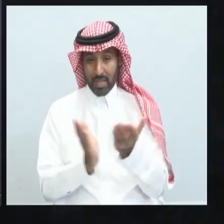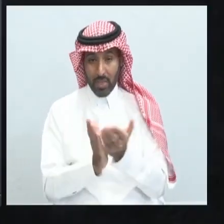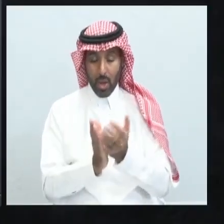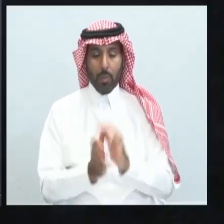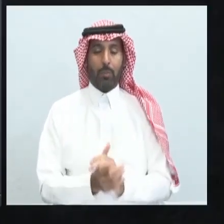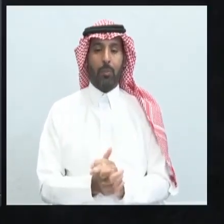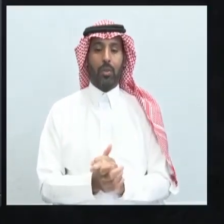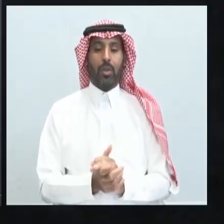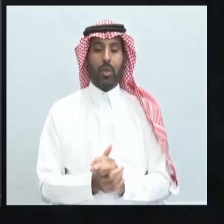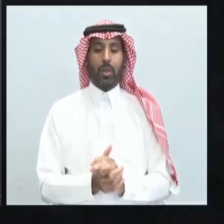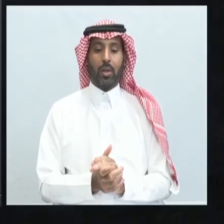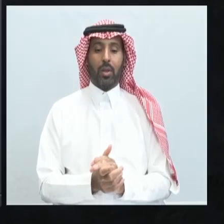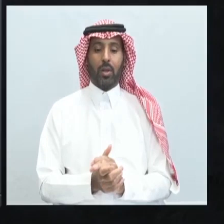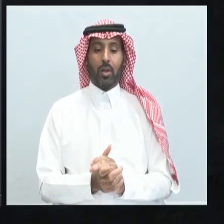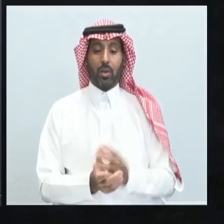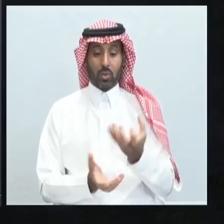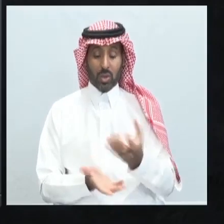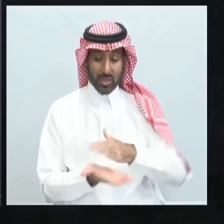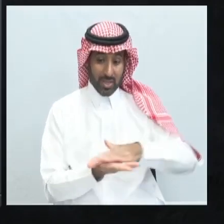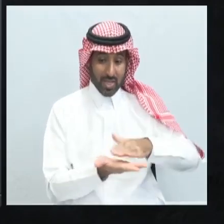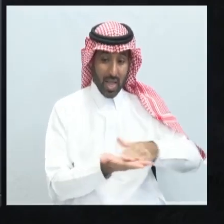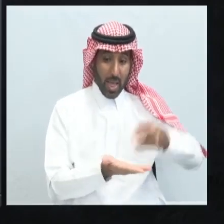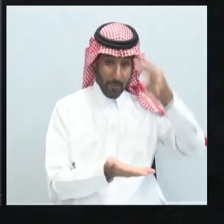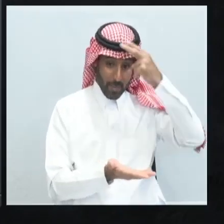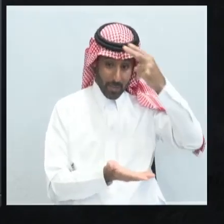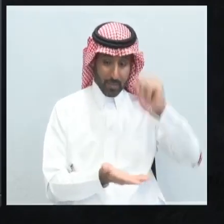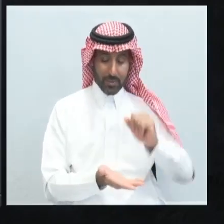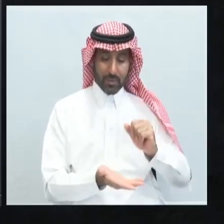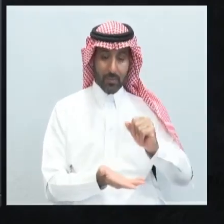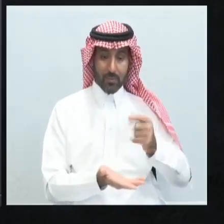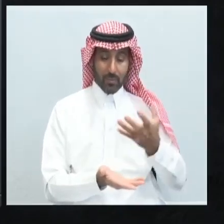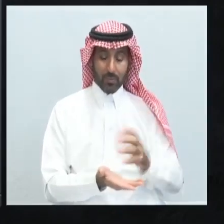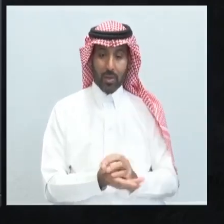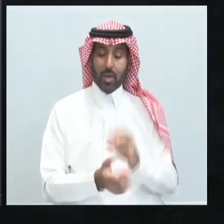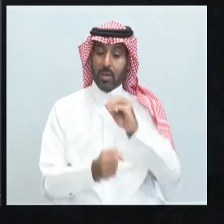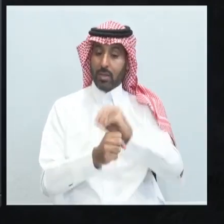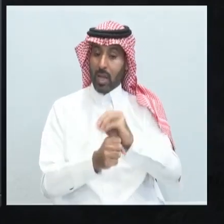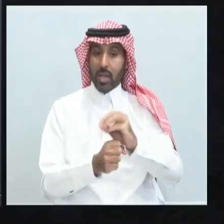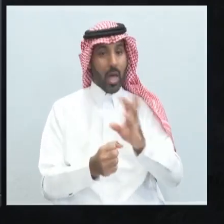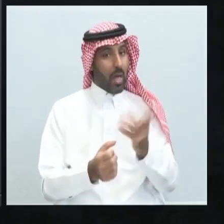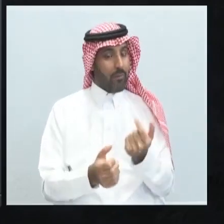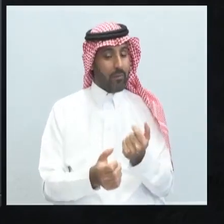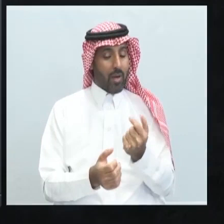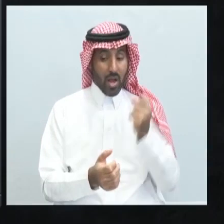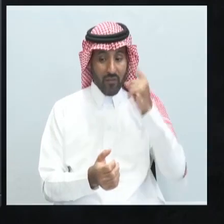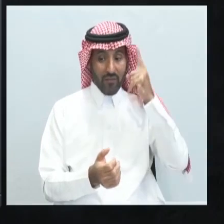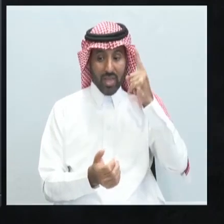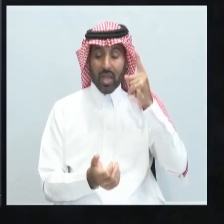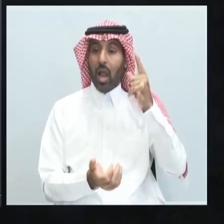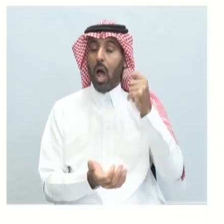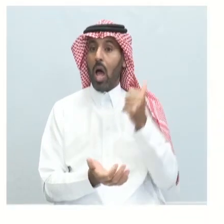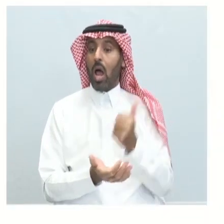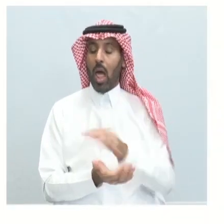الطلبه جيولوجيه المملكه العربيه السعوديه في البدايه دعونا نتعرف على الفكره